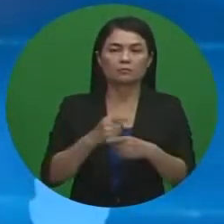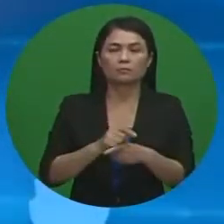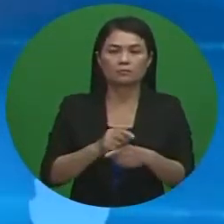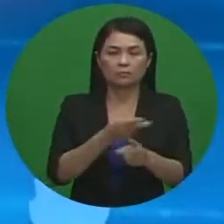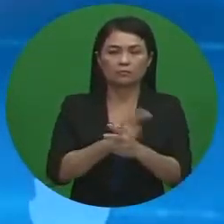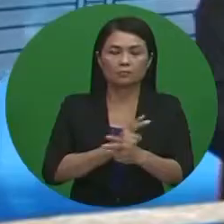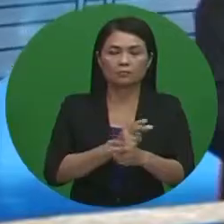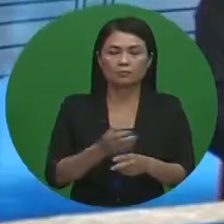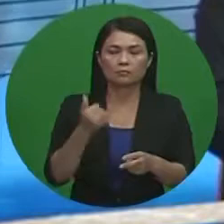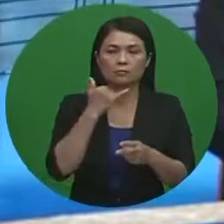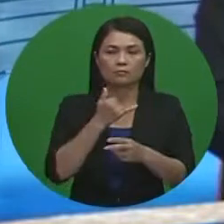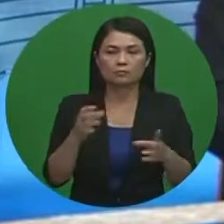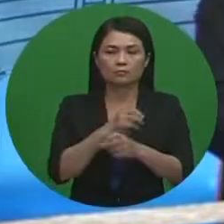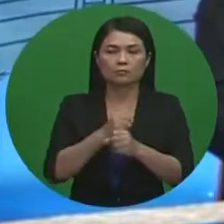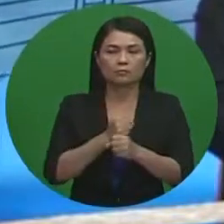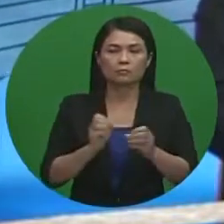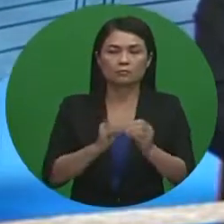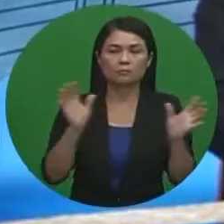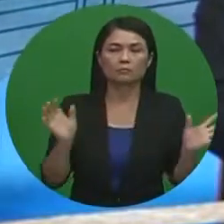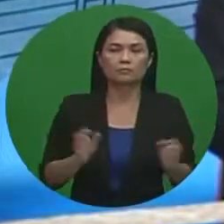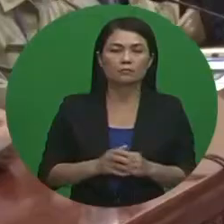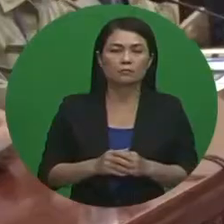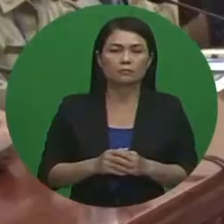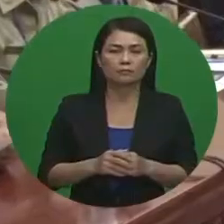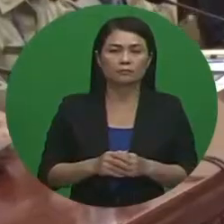ផលិតផលខ្លាញ់ខ្លាយឲ្យបានផុសផុស